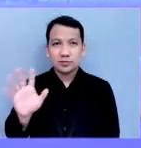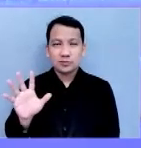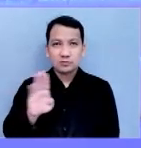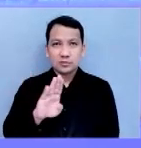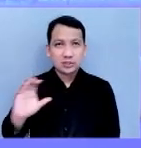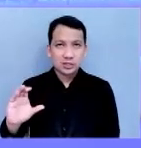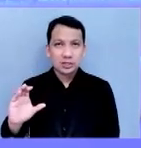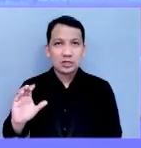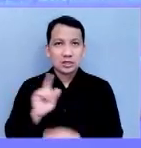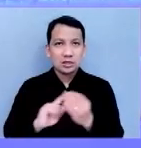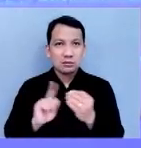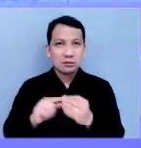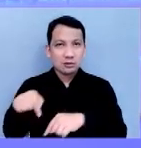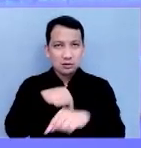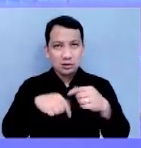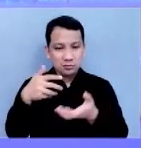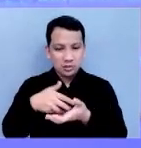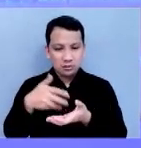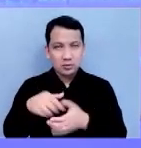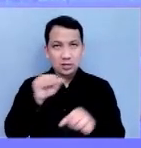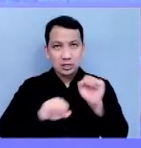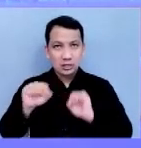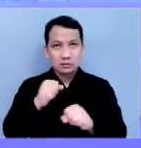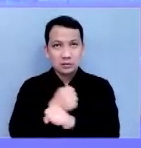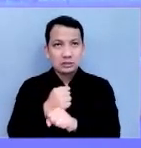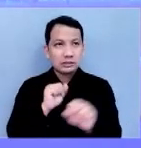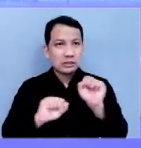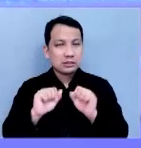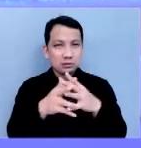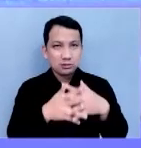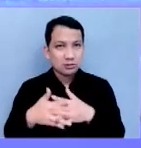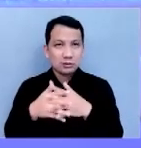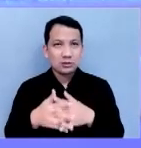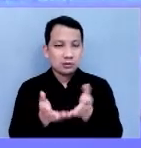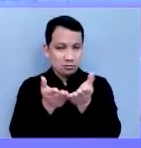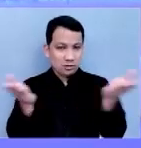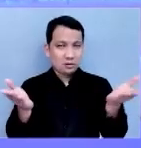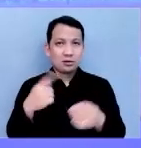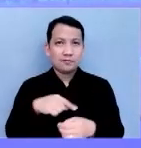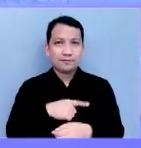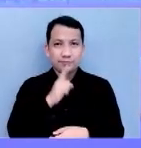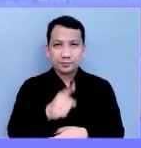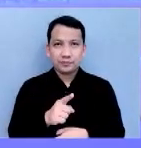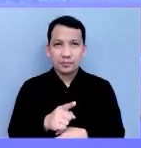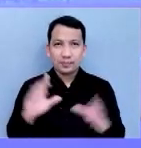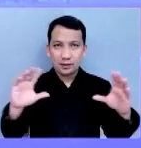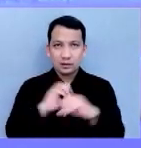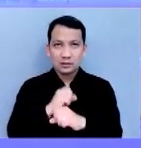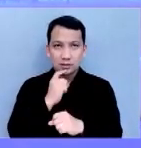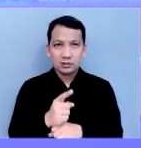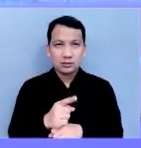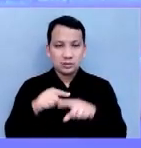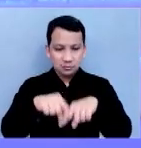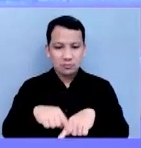Ayon sa pag-aaral ng National Academy of Science sa Amerika. Kaya naman mga kapatid, suma total, base po